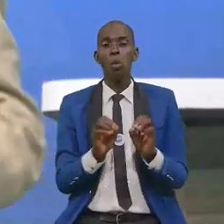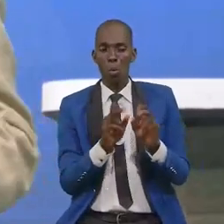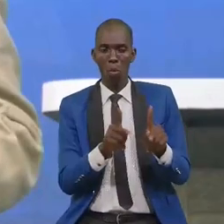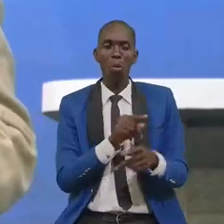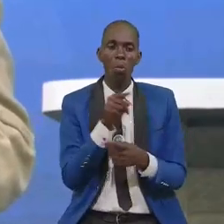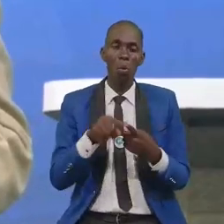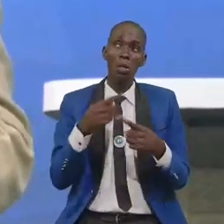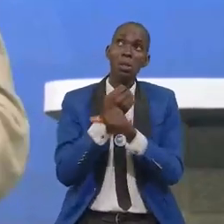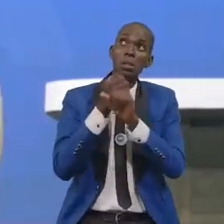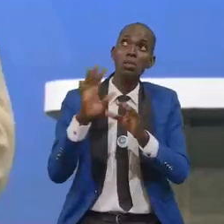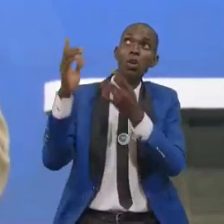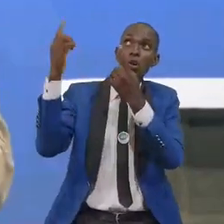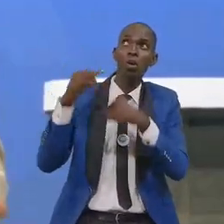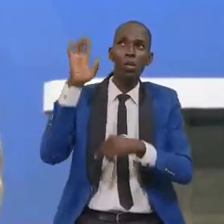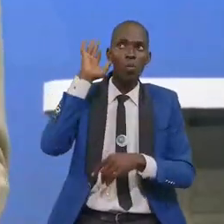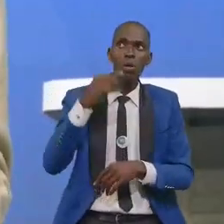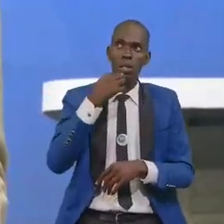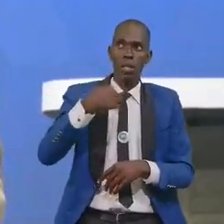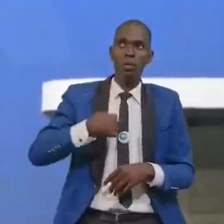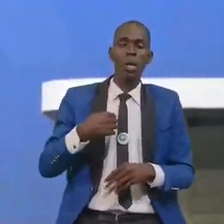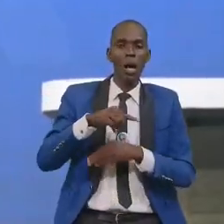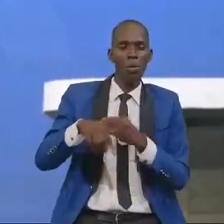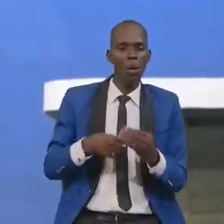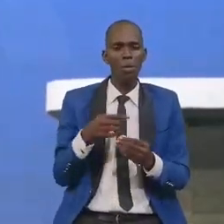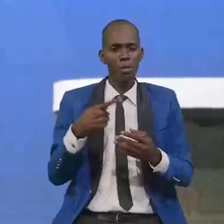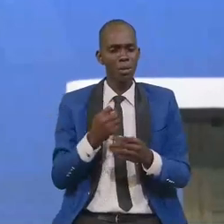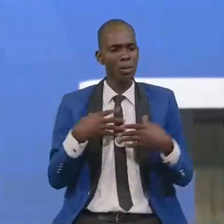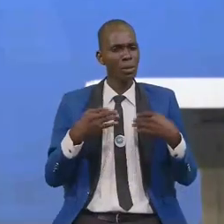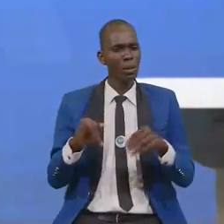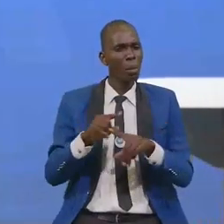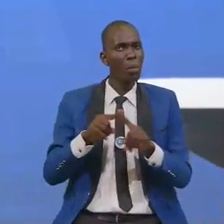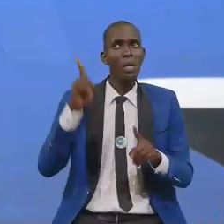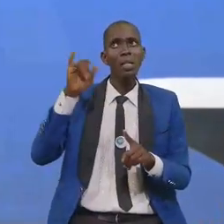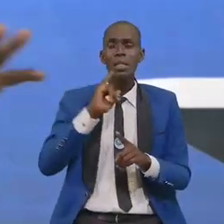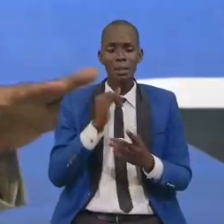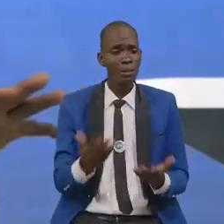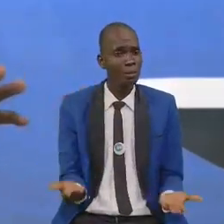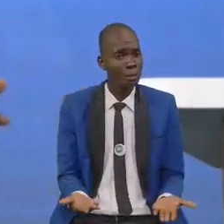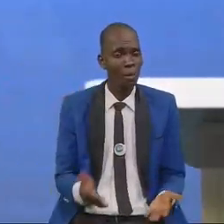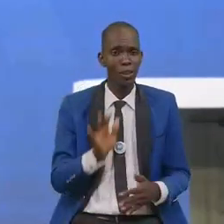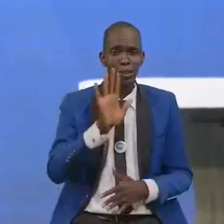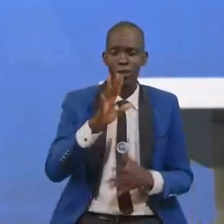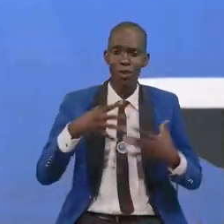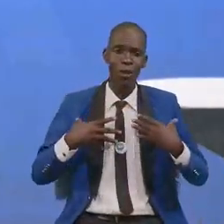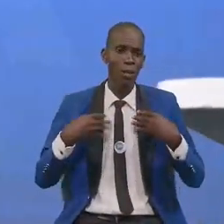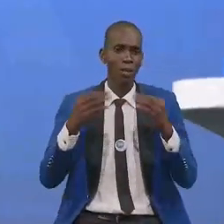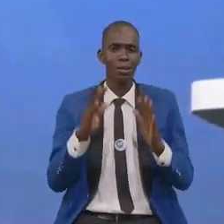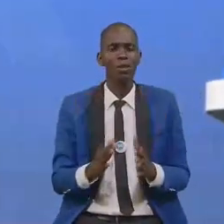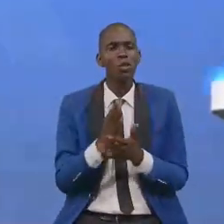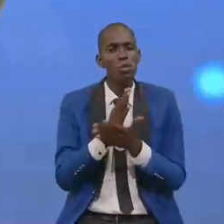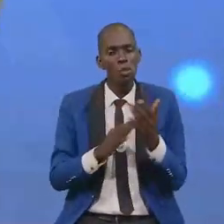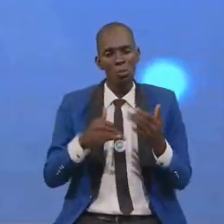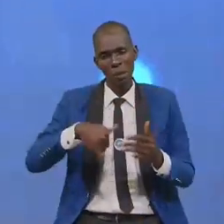venu il me parlera de la maladie n'aille sur la tombe guérisseur certains pensent